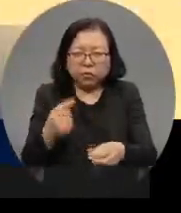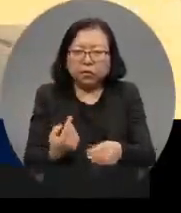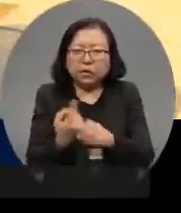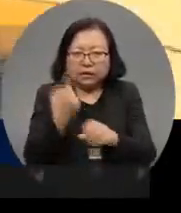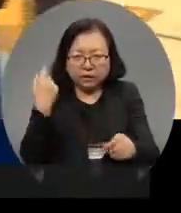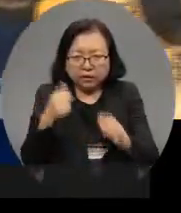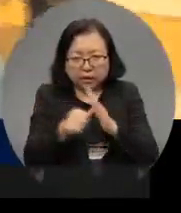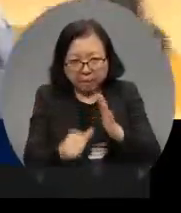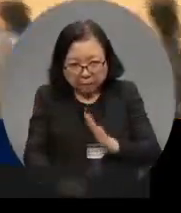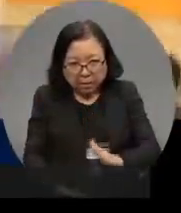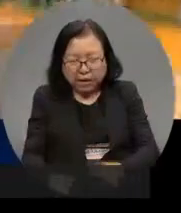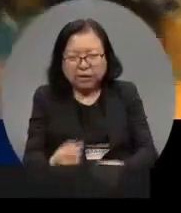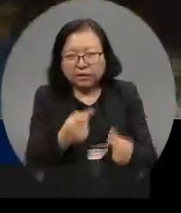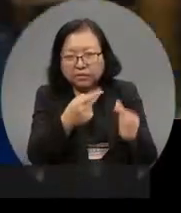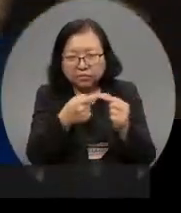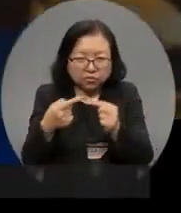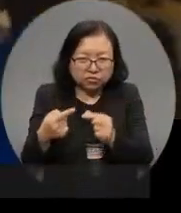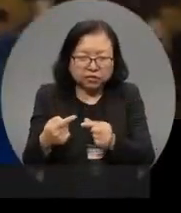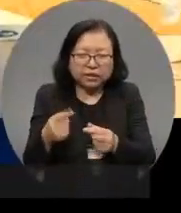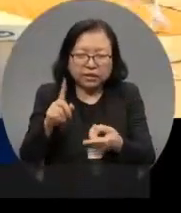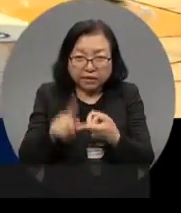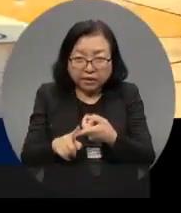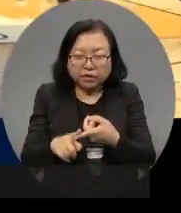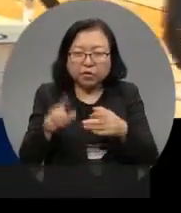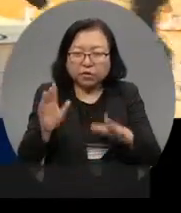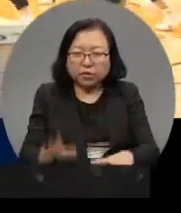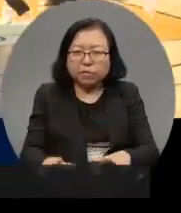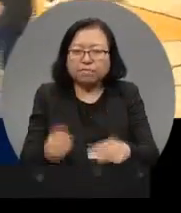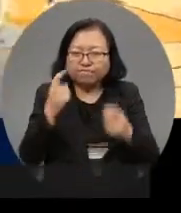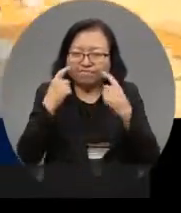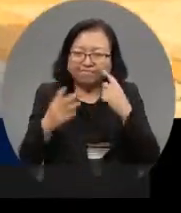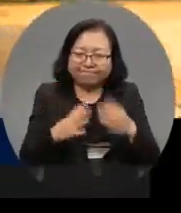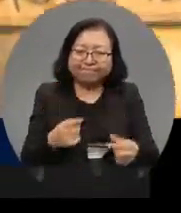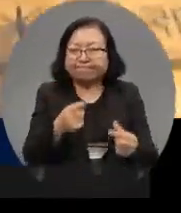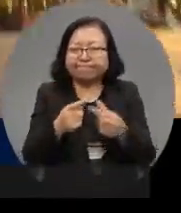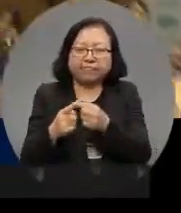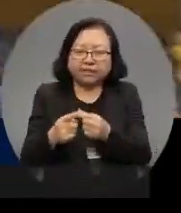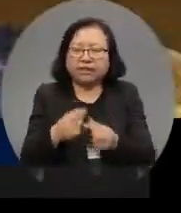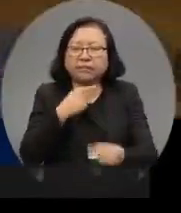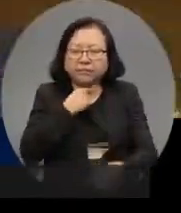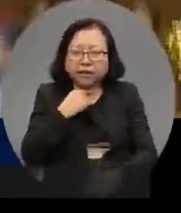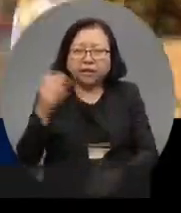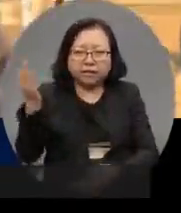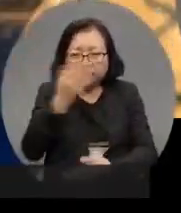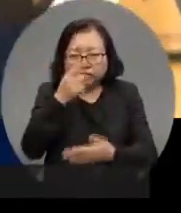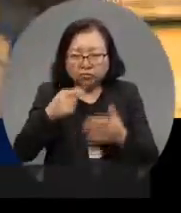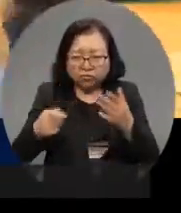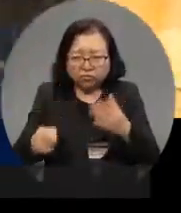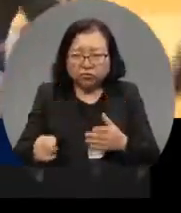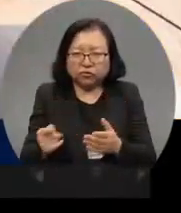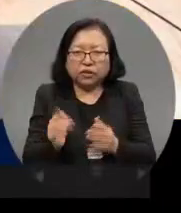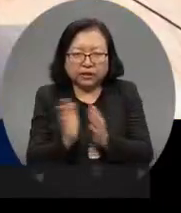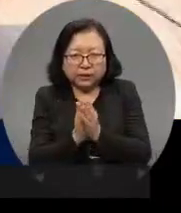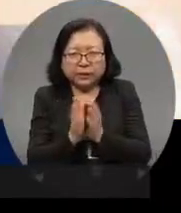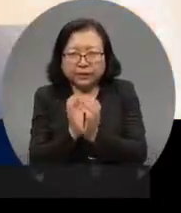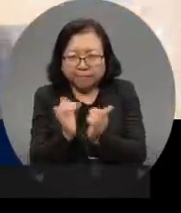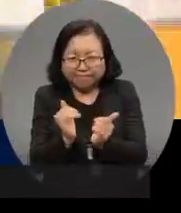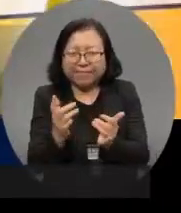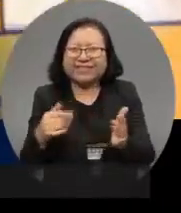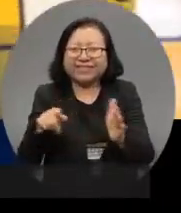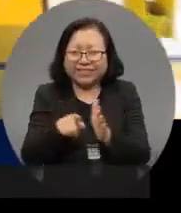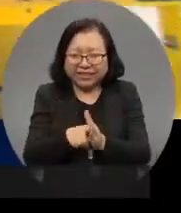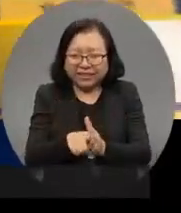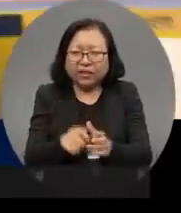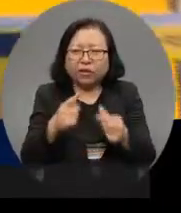뭐 우승의 꿈, 좀 아쉬움은 좀 더 올 시즌에는 좀 더 그런 부분을 이루고자 또 저희 청주 팬 여러분들께 좀 그 부분을 좀